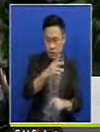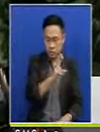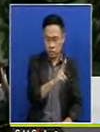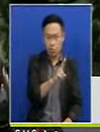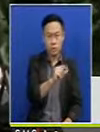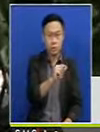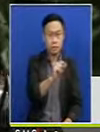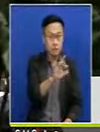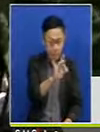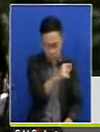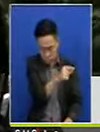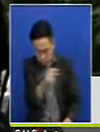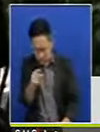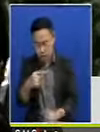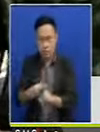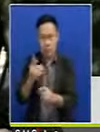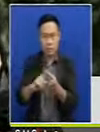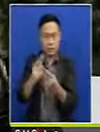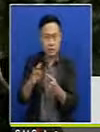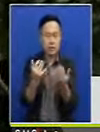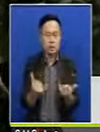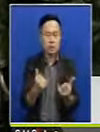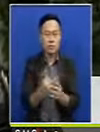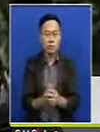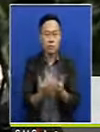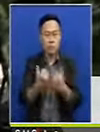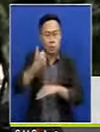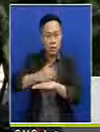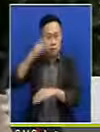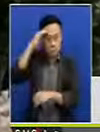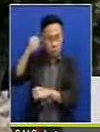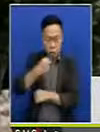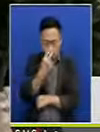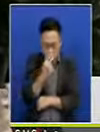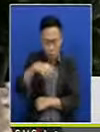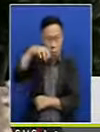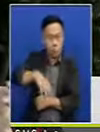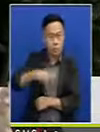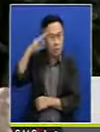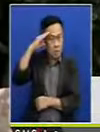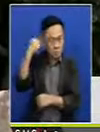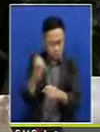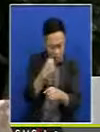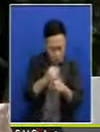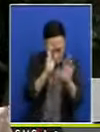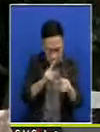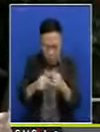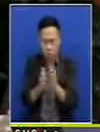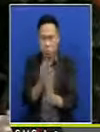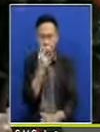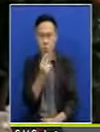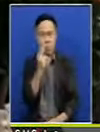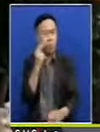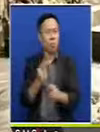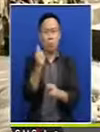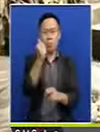จะฝึกต่อเนื่องถึง4พฤษภาคมวันนี้ผบ.ทบ.ไปดูกรมทหารม้าเฉพาะกิจเขาซ้อมแล้วชมด้วยบอกเยี่ยมม